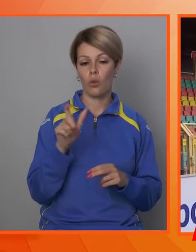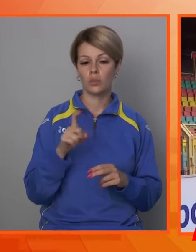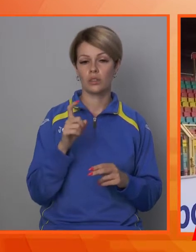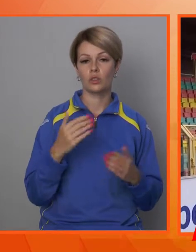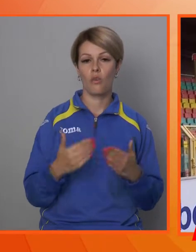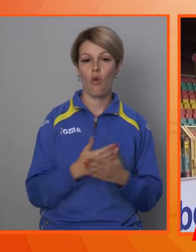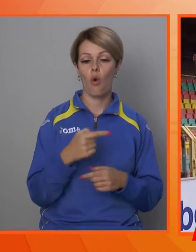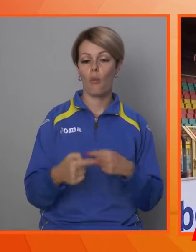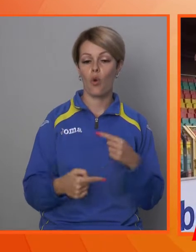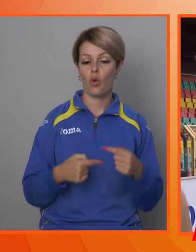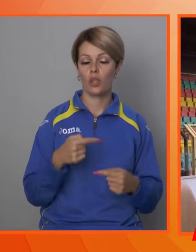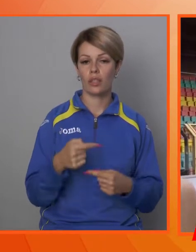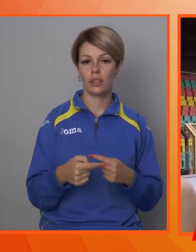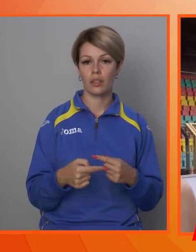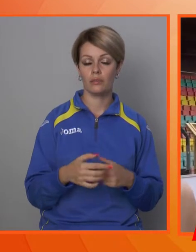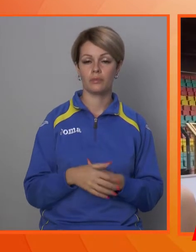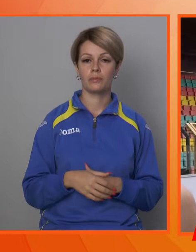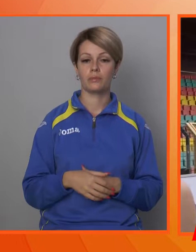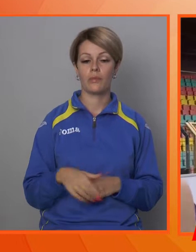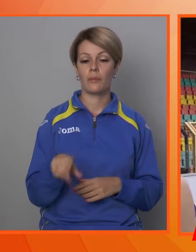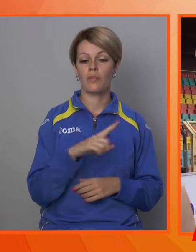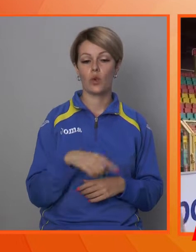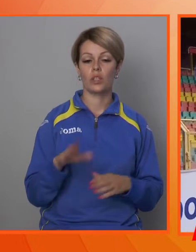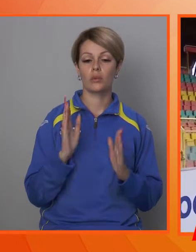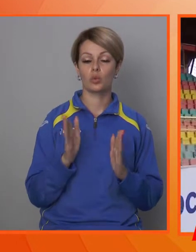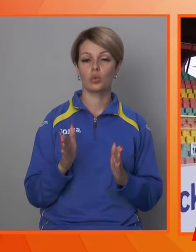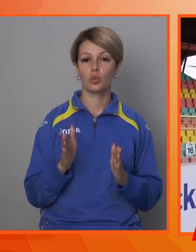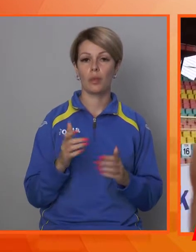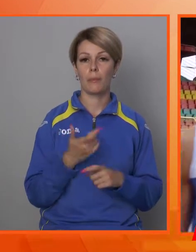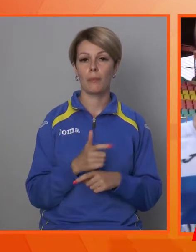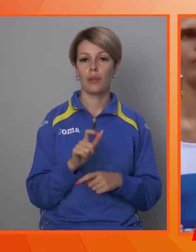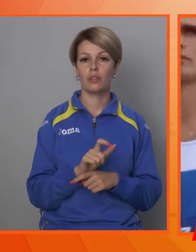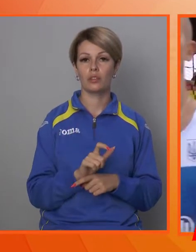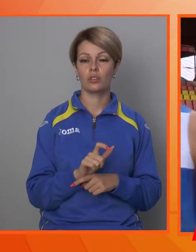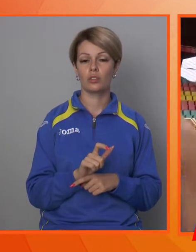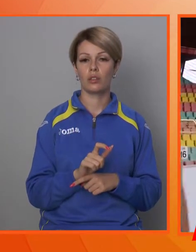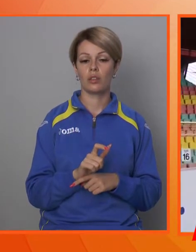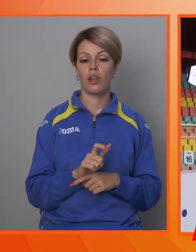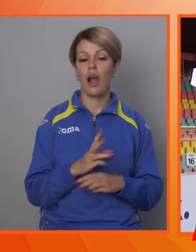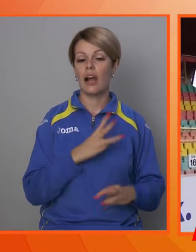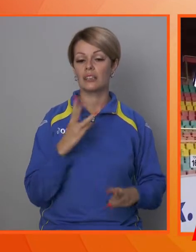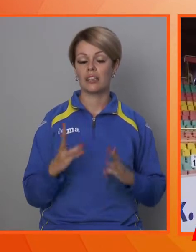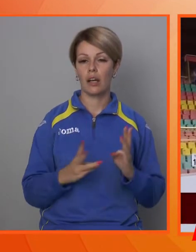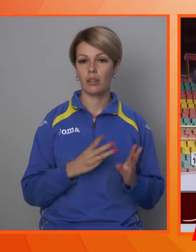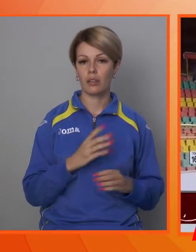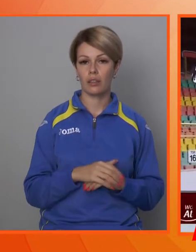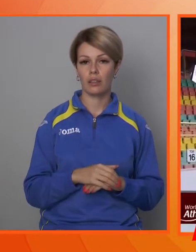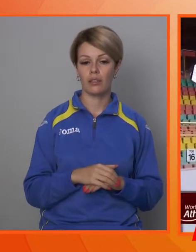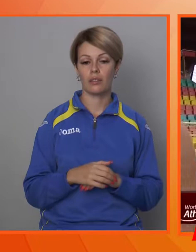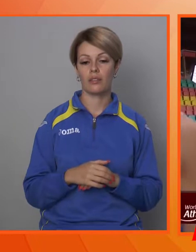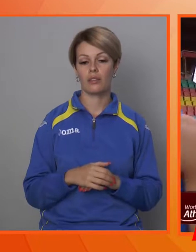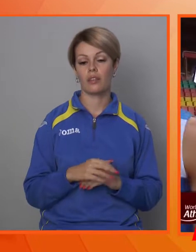якраз хлопці з нового покоління. Вони будуть більш такі